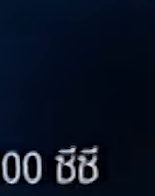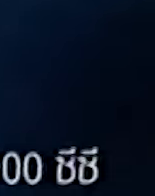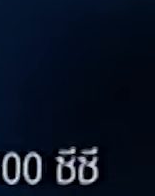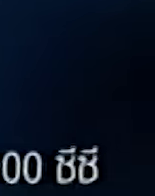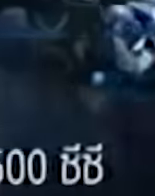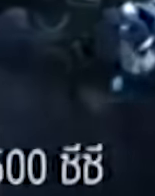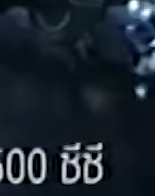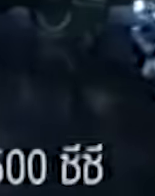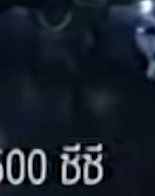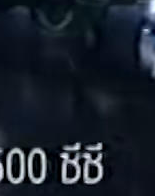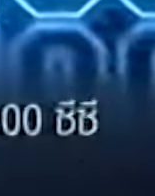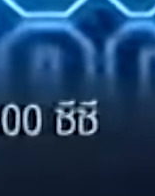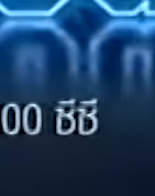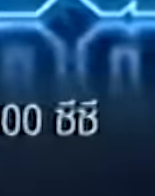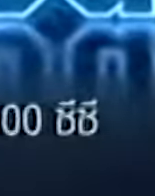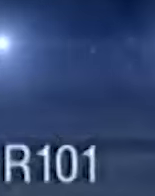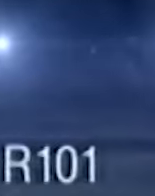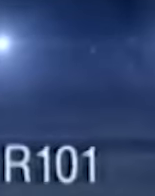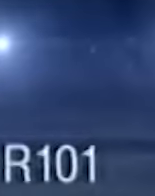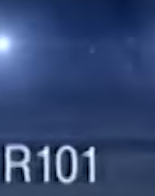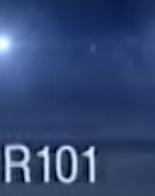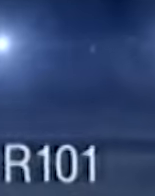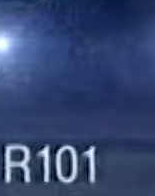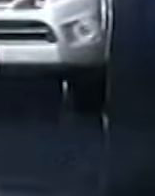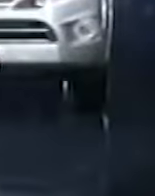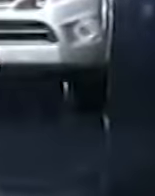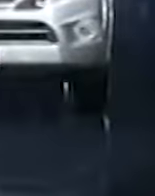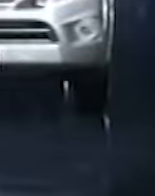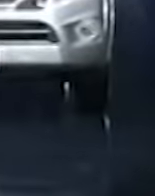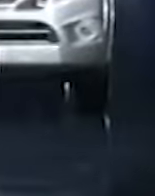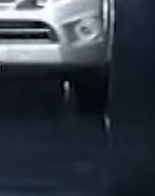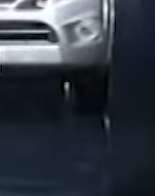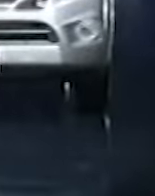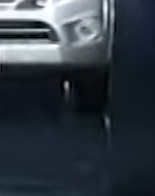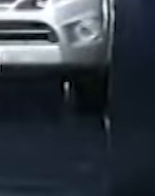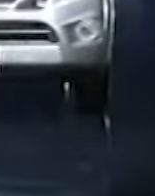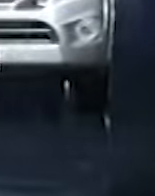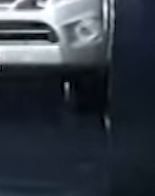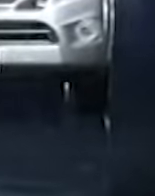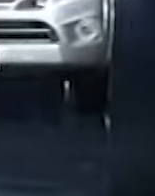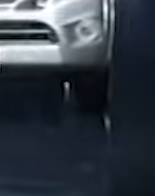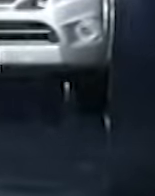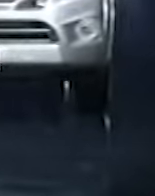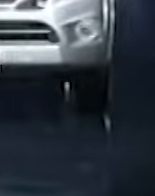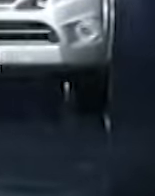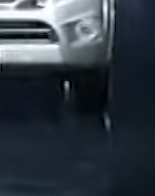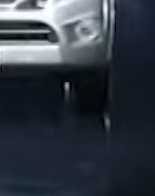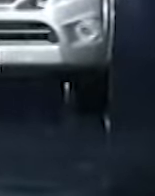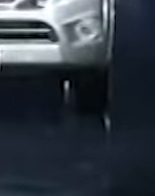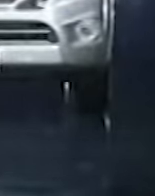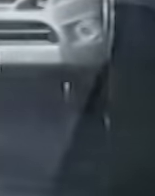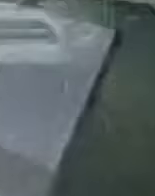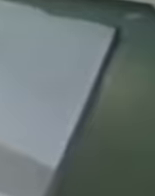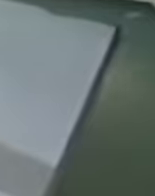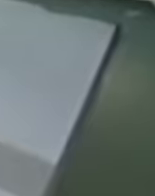ับสนุนโดยรุ่นใหม่อีซูซู D-Max 1.9 DDI Blue Power